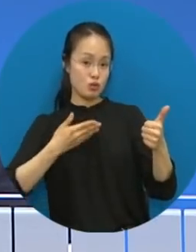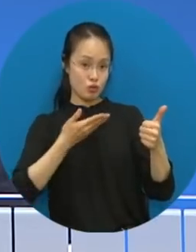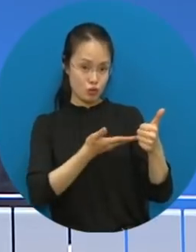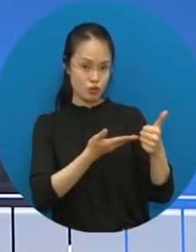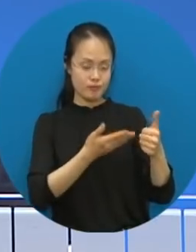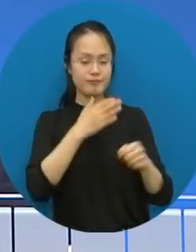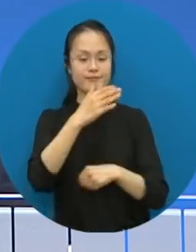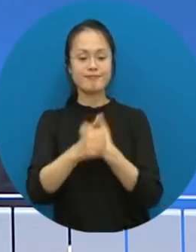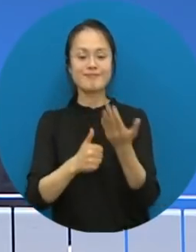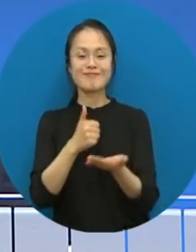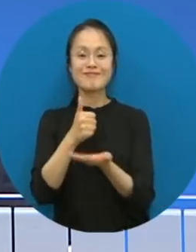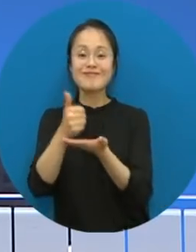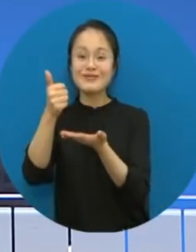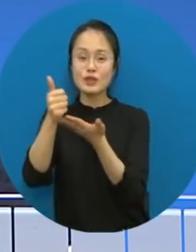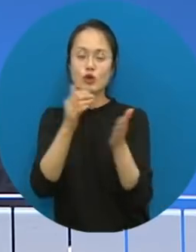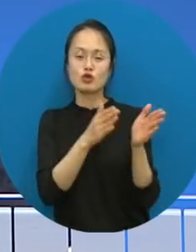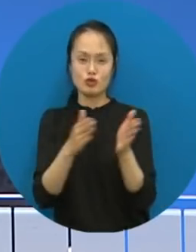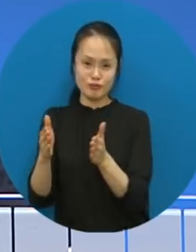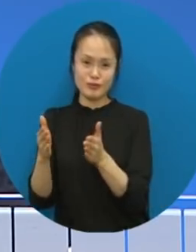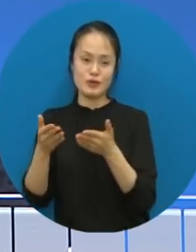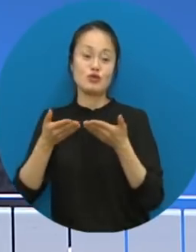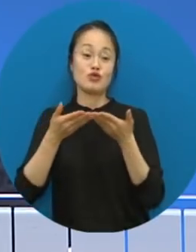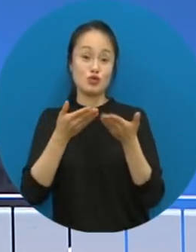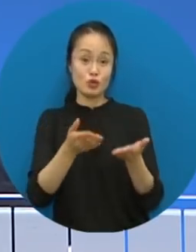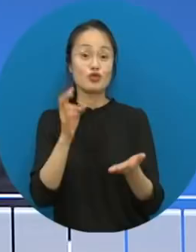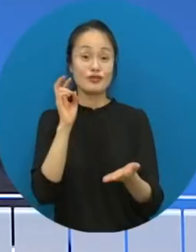것이라. 네. 할렐루야.